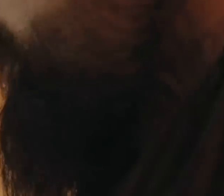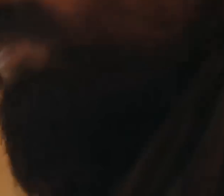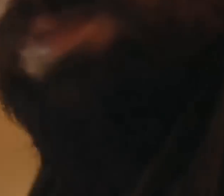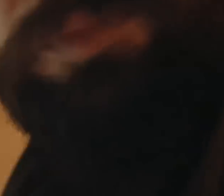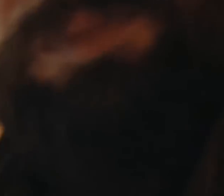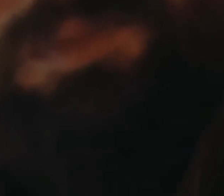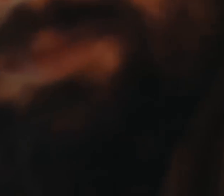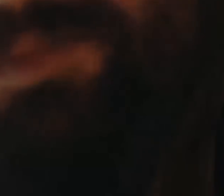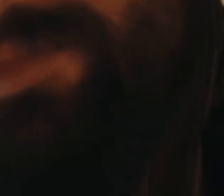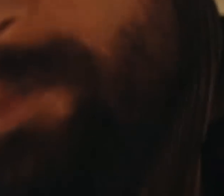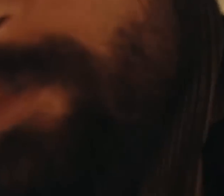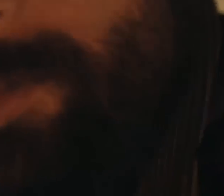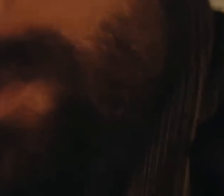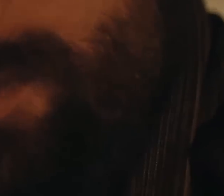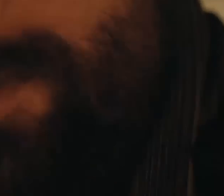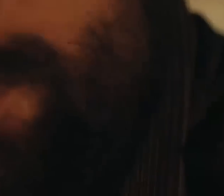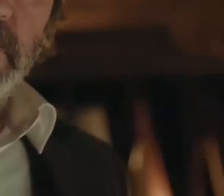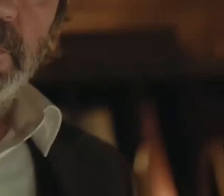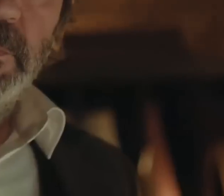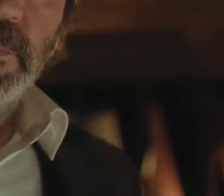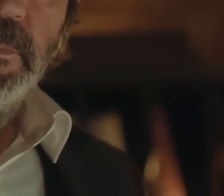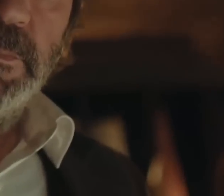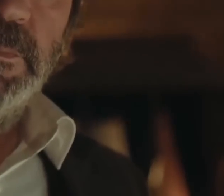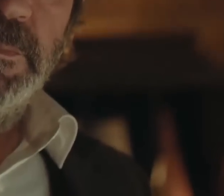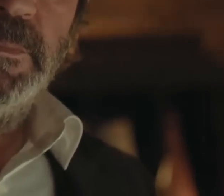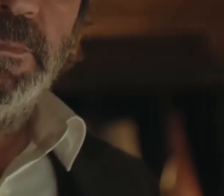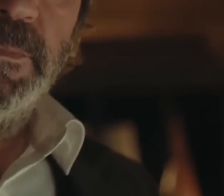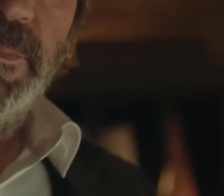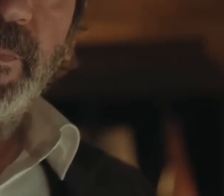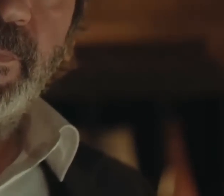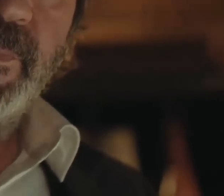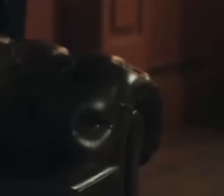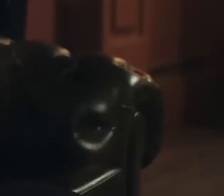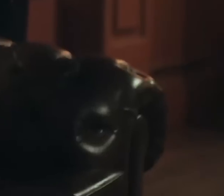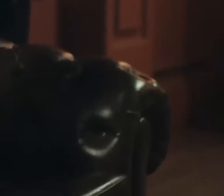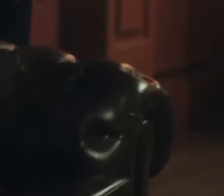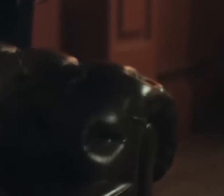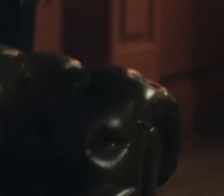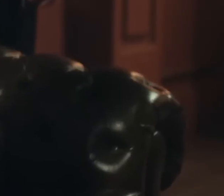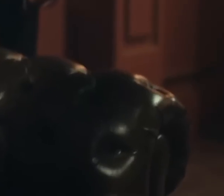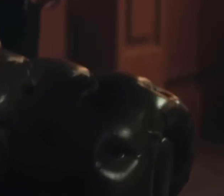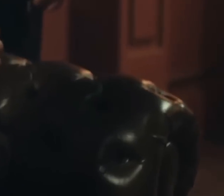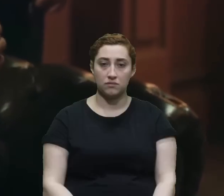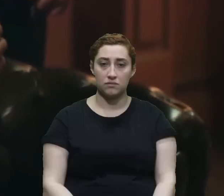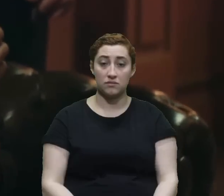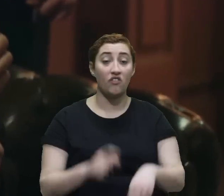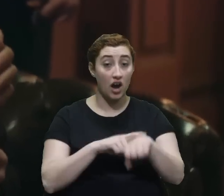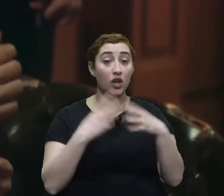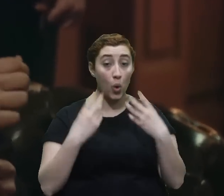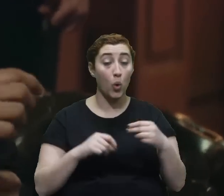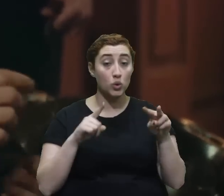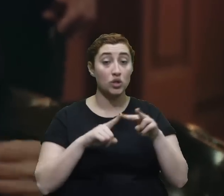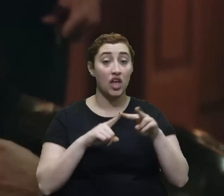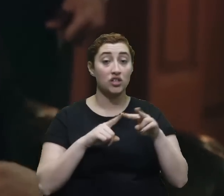odasındalar. Mustafa bakınca Ethem de başıyla onay verdi. Akbar'ın odası. Vakit geldi